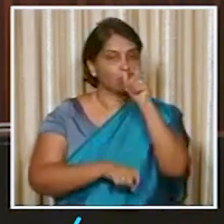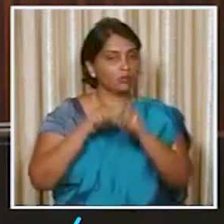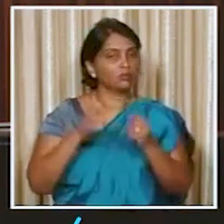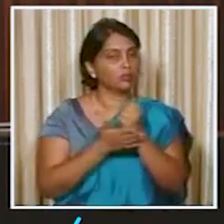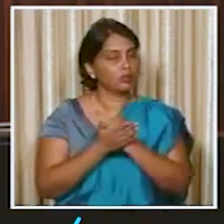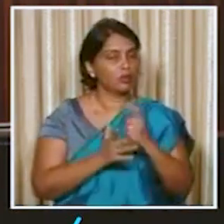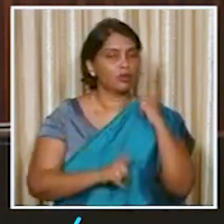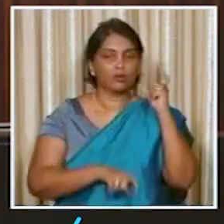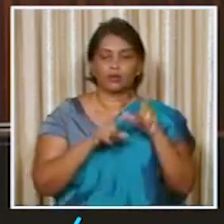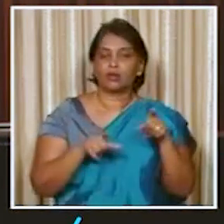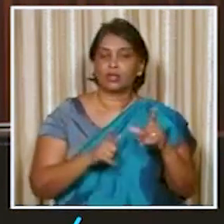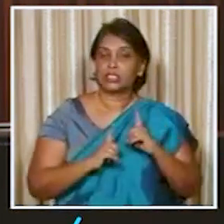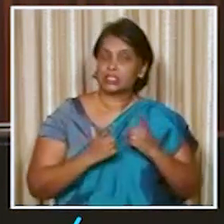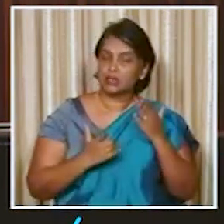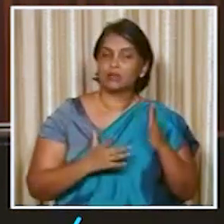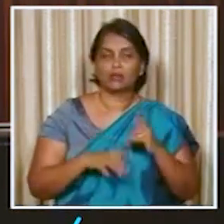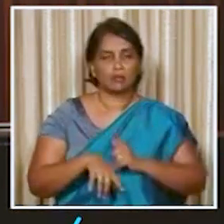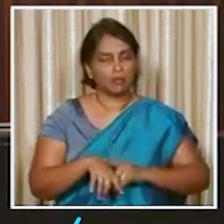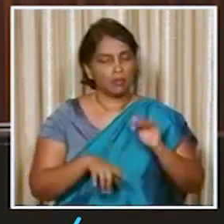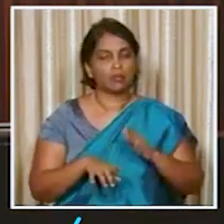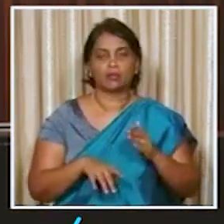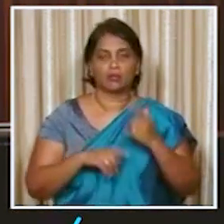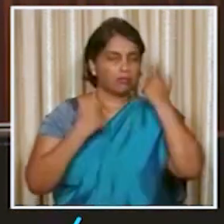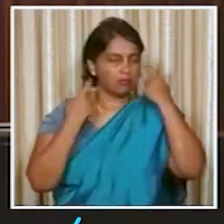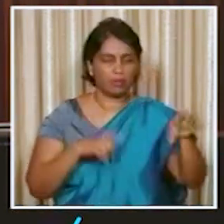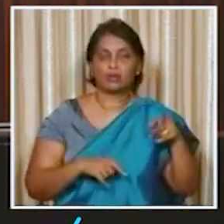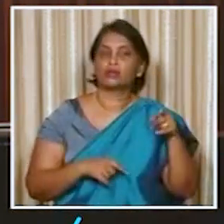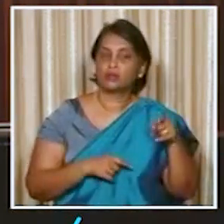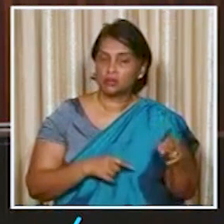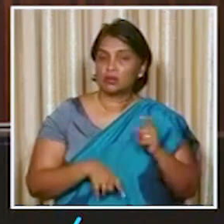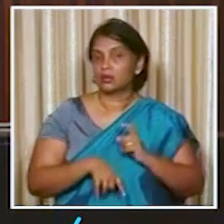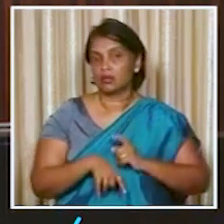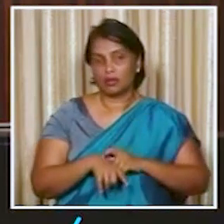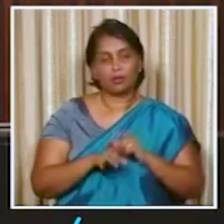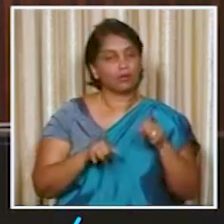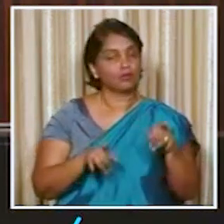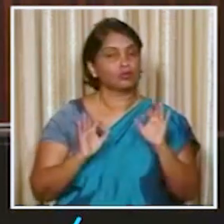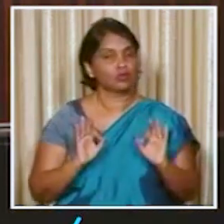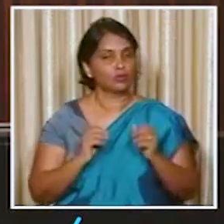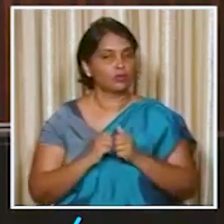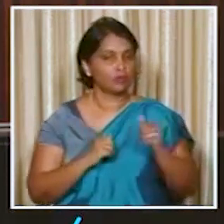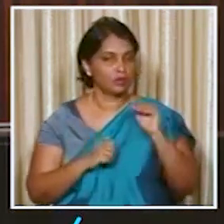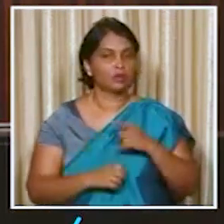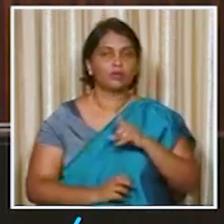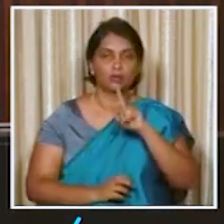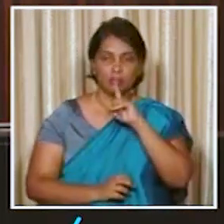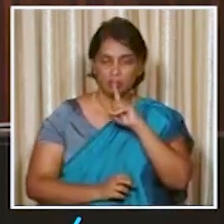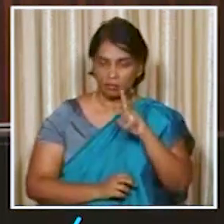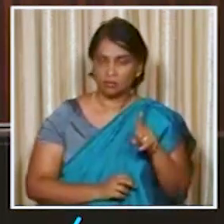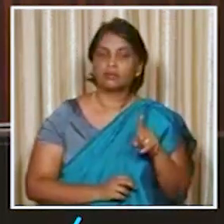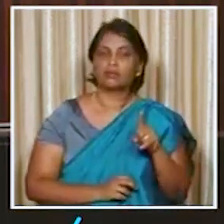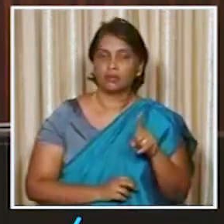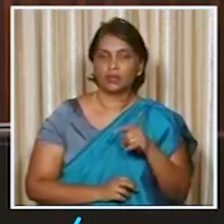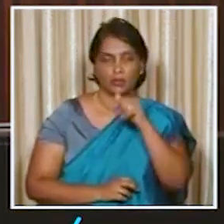ඇතුළු ආරක්ෂක අංශවල ජීවිත අවදානම ගැනවත් නොසලකා එම අවස්ථාවේ ඔවුන් කටයුතු කළ බව සඳහන් කරුණේ